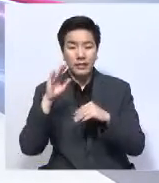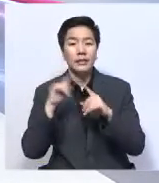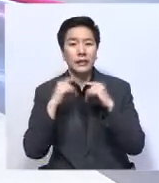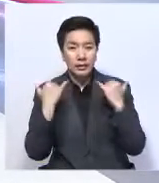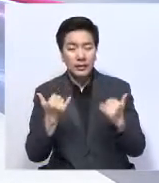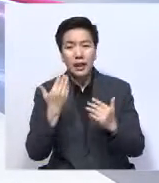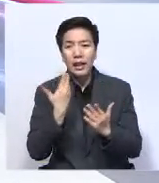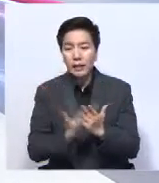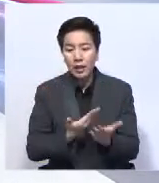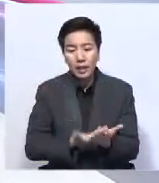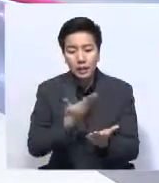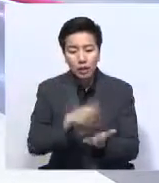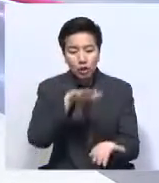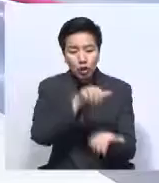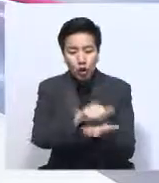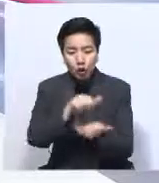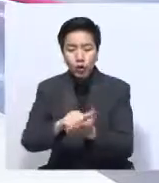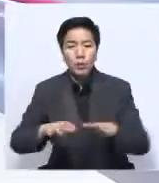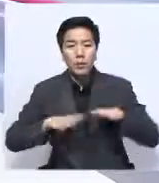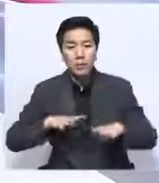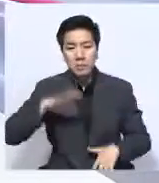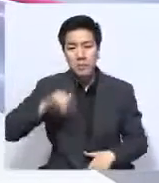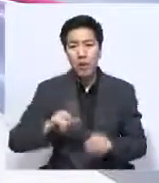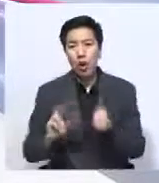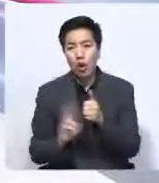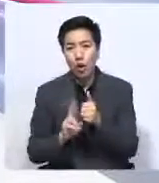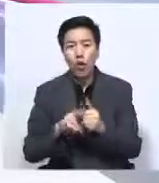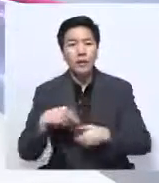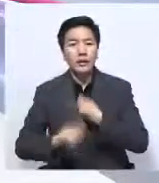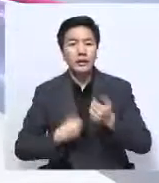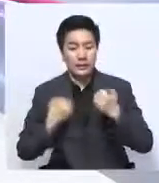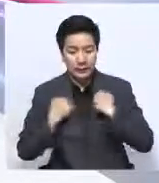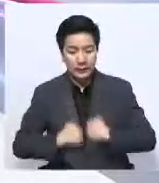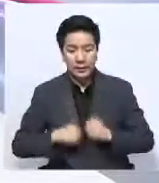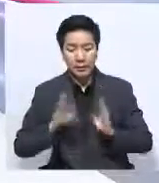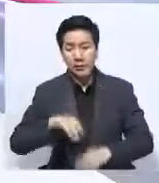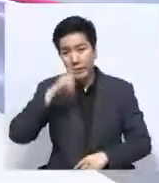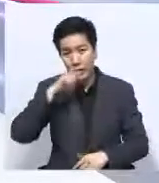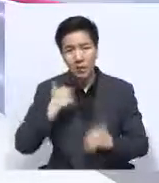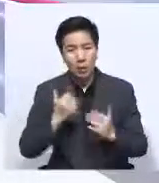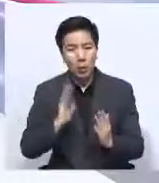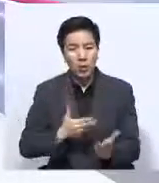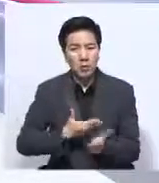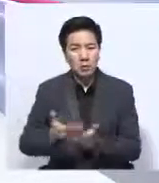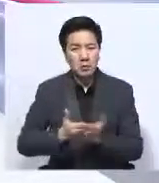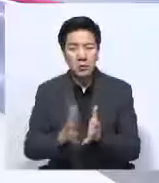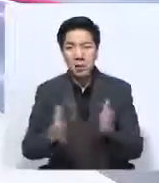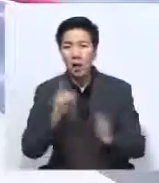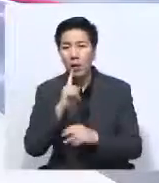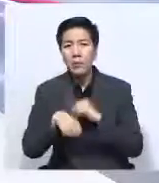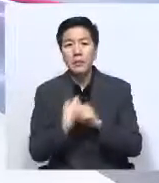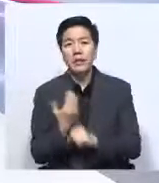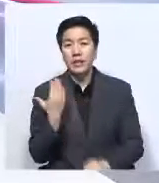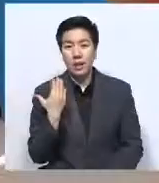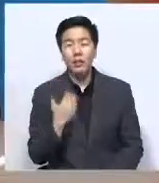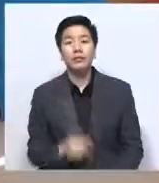ซึ่งก็มาจากยอดการจองที่พักการท่องเที่ยวเมืองรองรวมไปถึงการจำหน่ายเสื้อผ้าชุดไทยที่ปีนี้นั้นมียอดสูงขึ้นกว่าปีที่ผ่